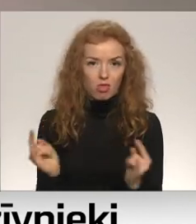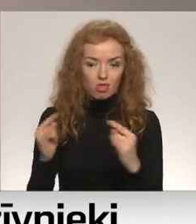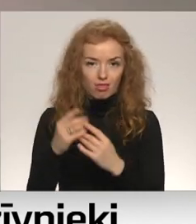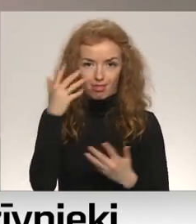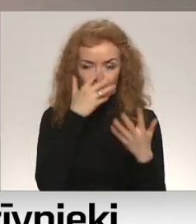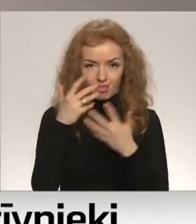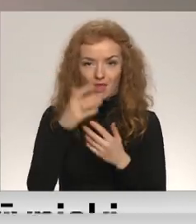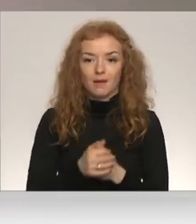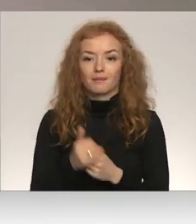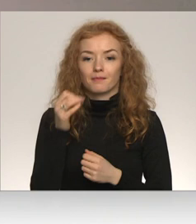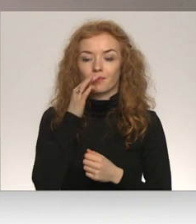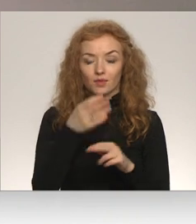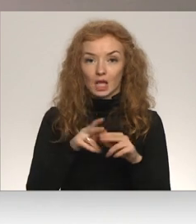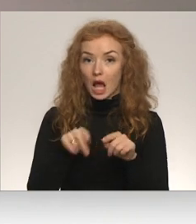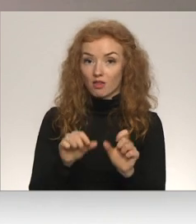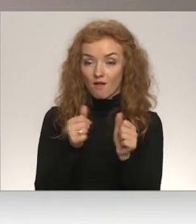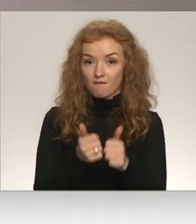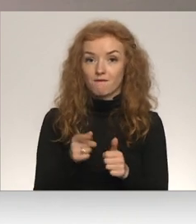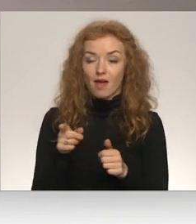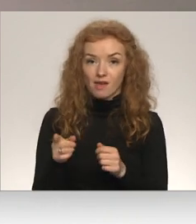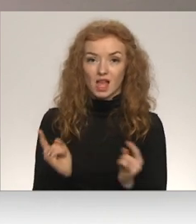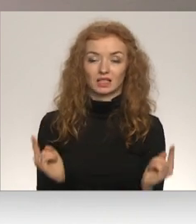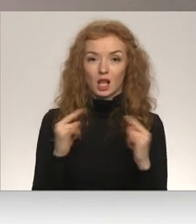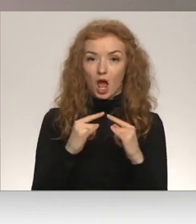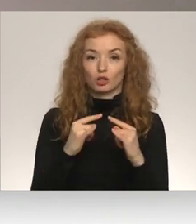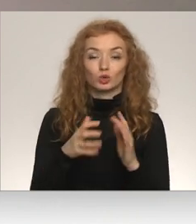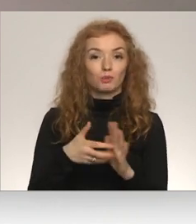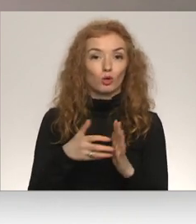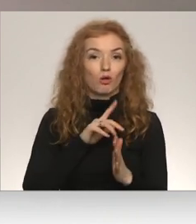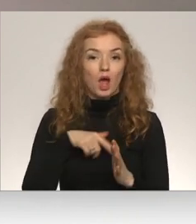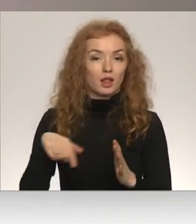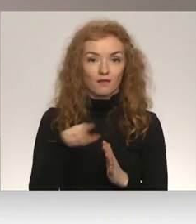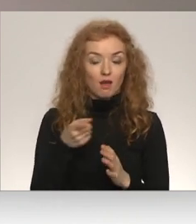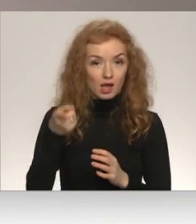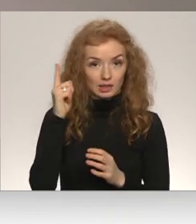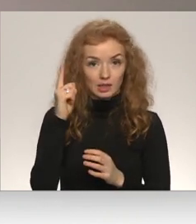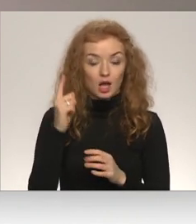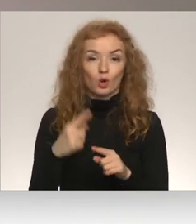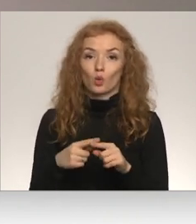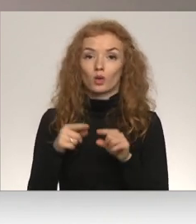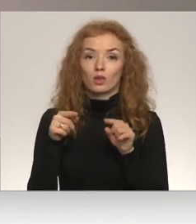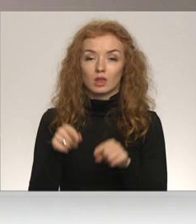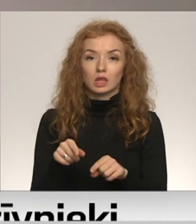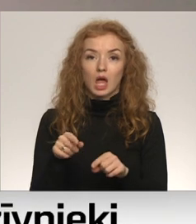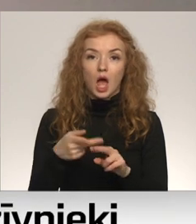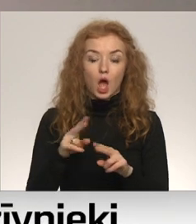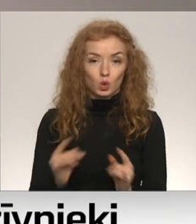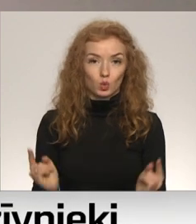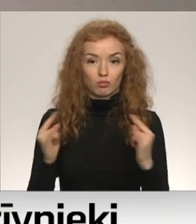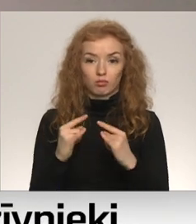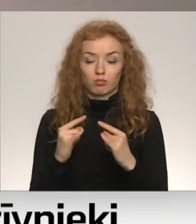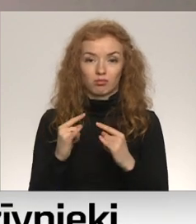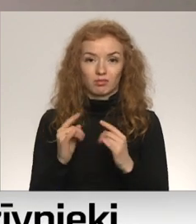ķeramā slazdu lamatu izmantošana Latvijā ir aizliegta. Tās ir šāda te... Rīku